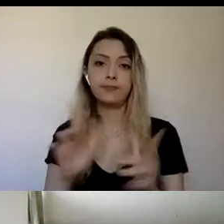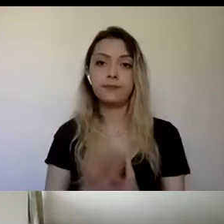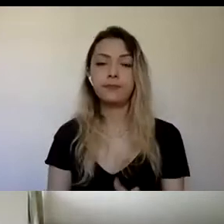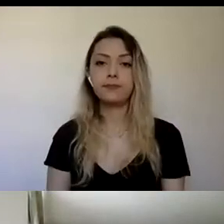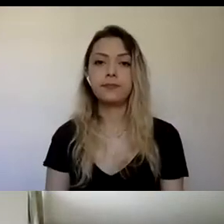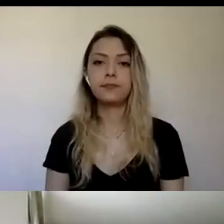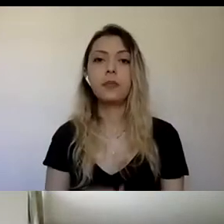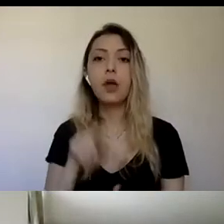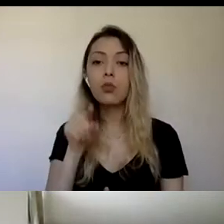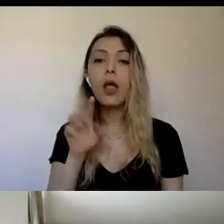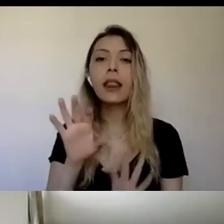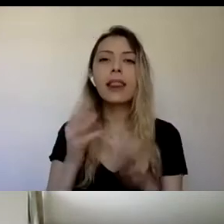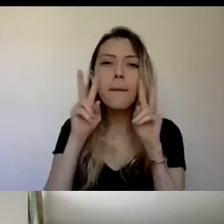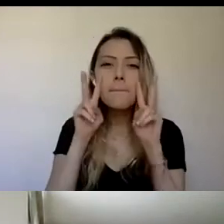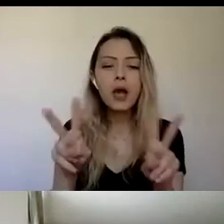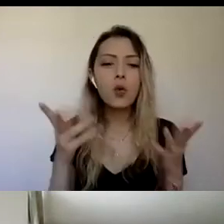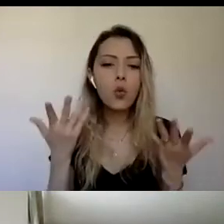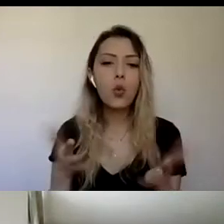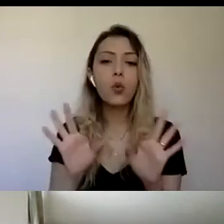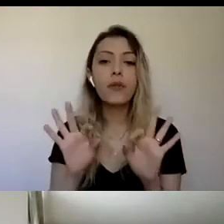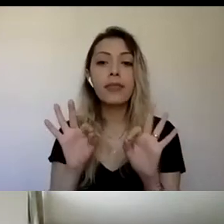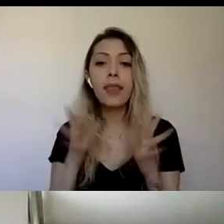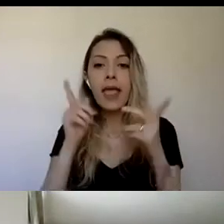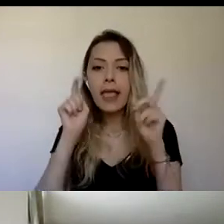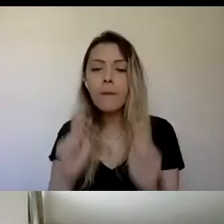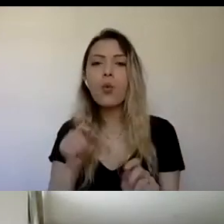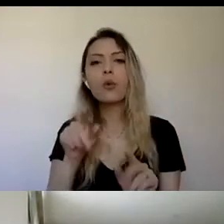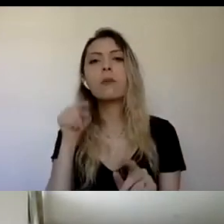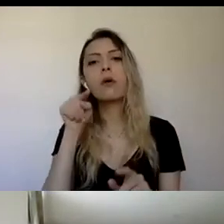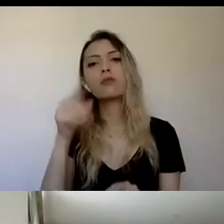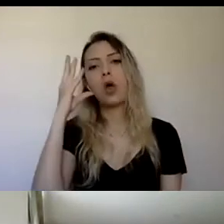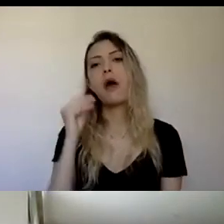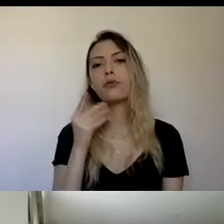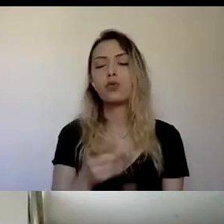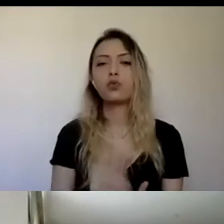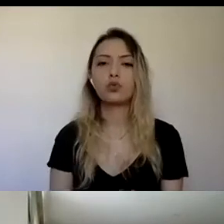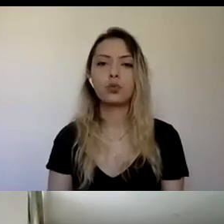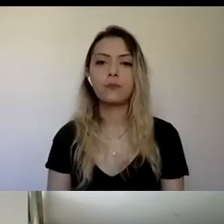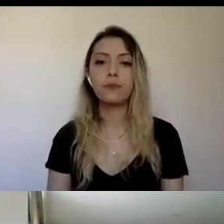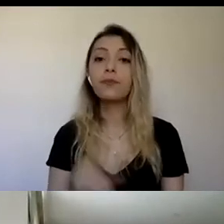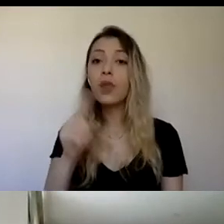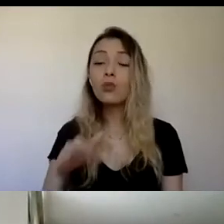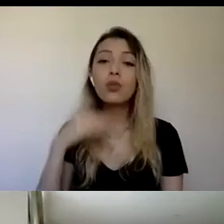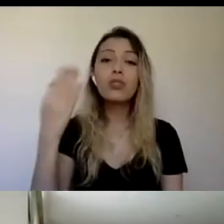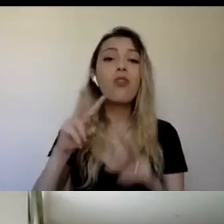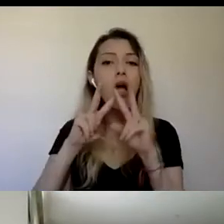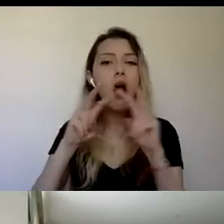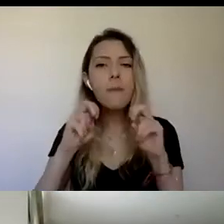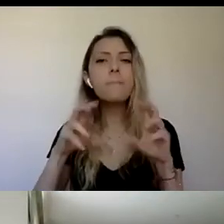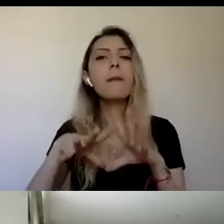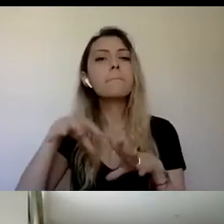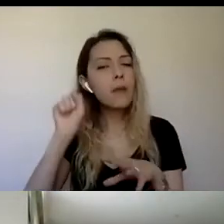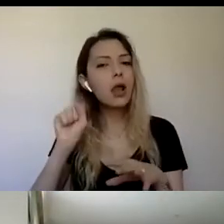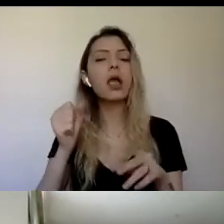neye bakılması gerektiğini belirliyorsunuz zaten. Bunun dışında araştırma merkezleri, üniversitelerin